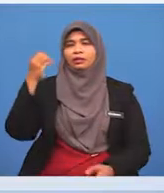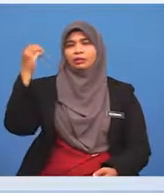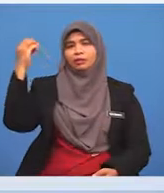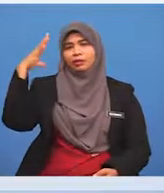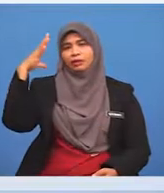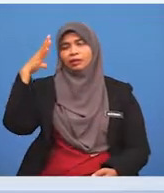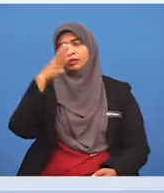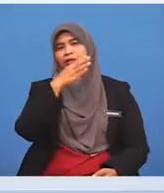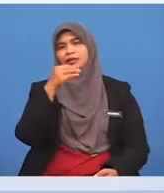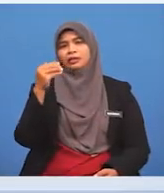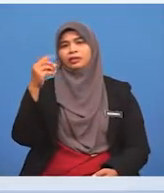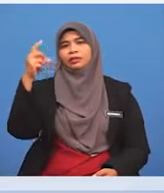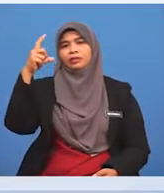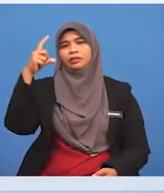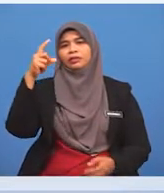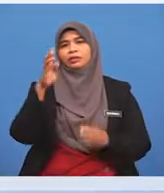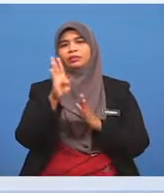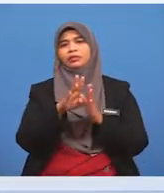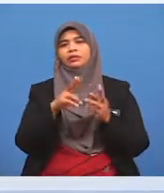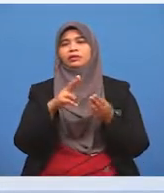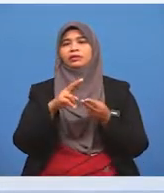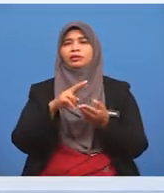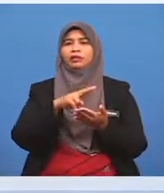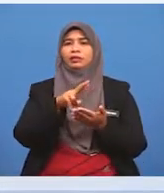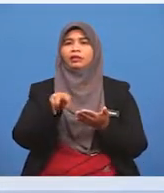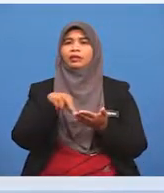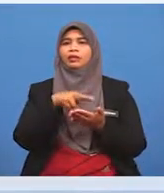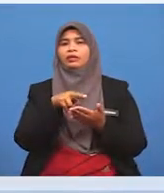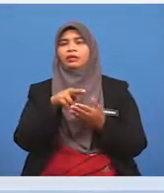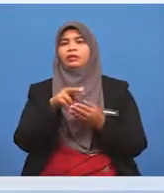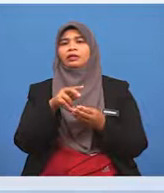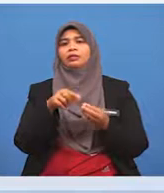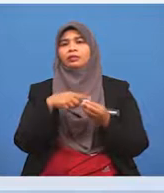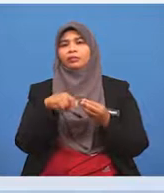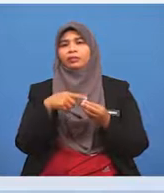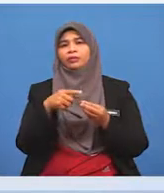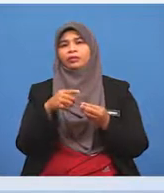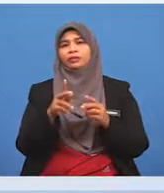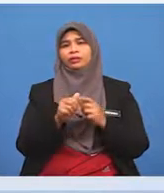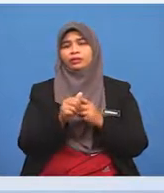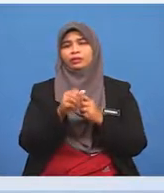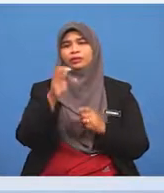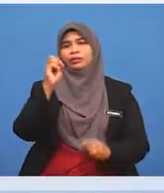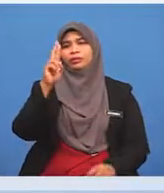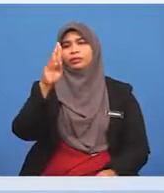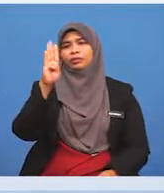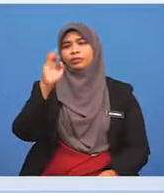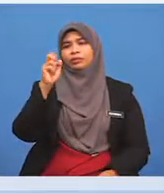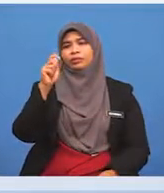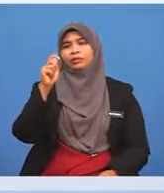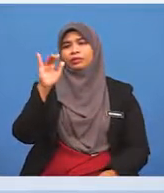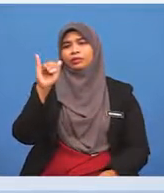Allah menjelaskan dalam Al-Quran berkaitan matahari dan bulan sentiasa